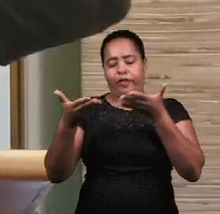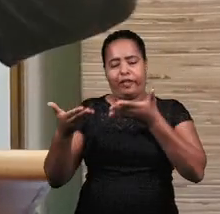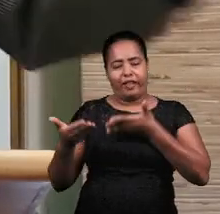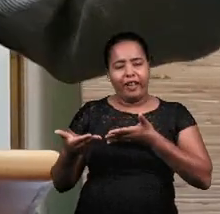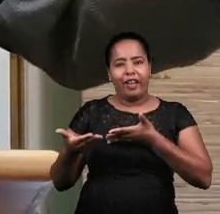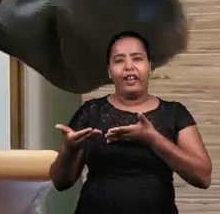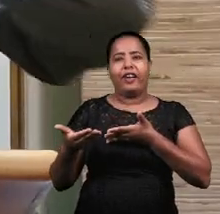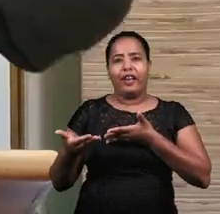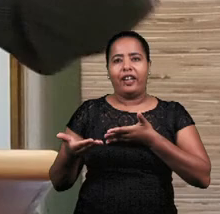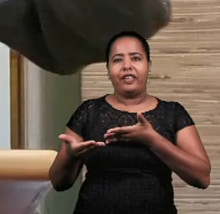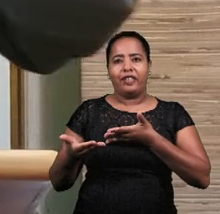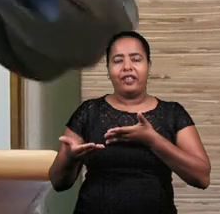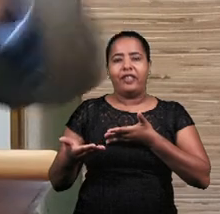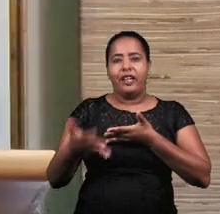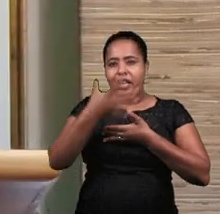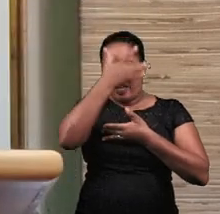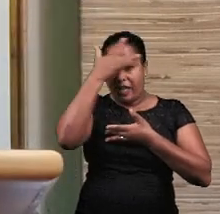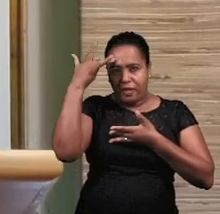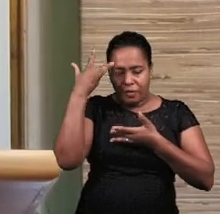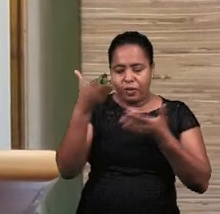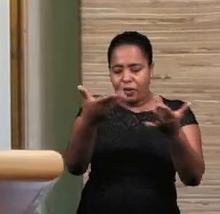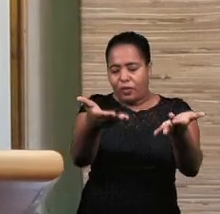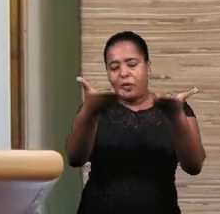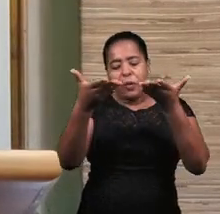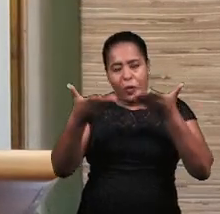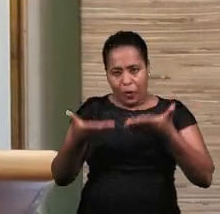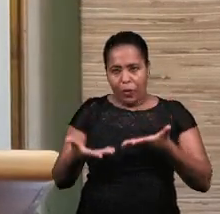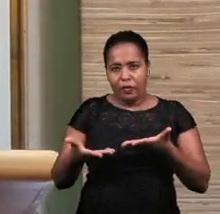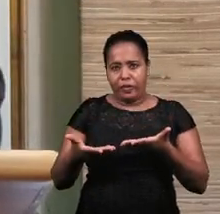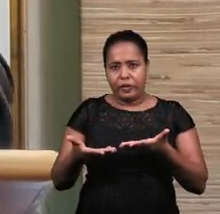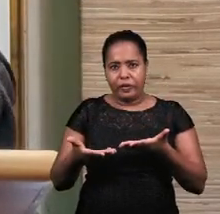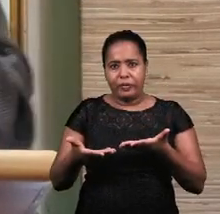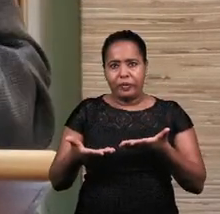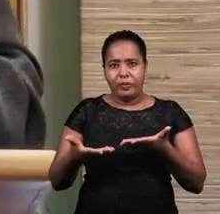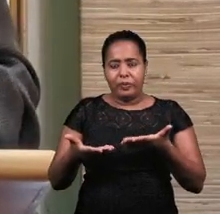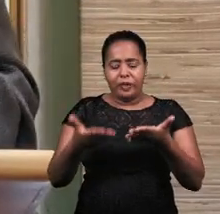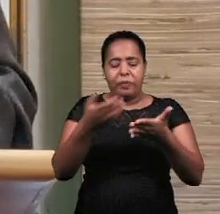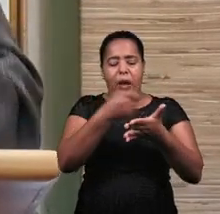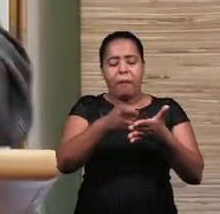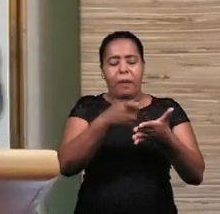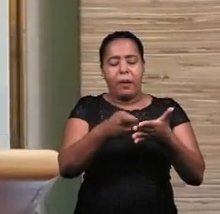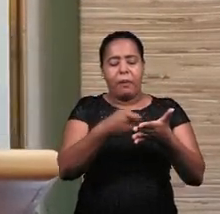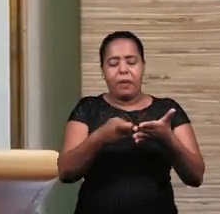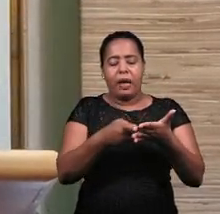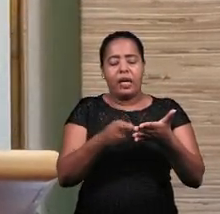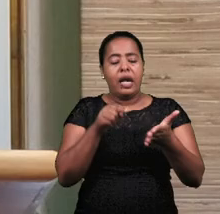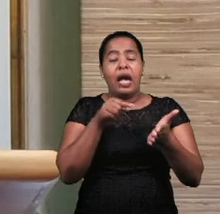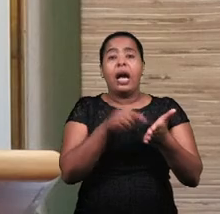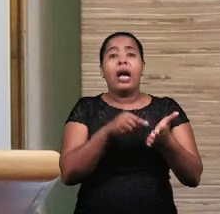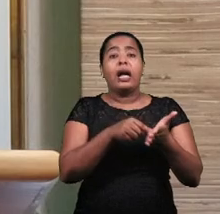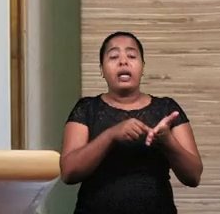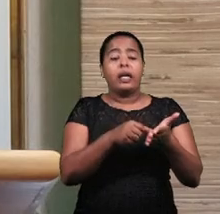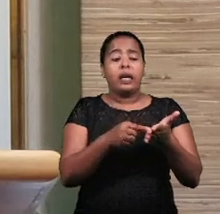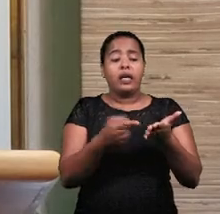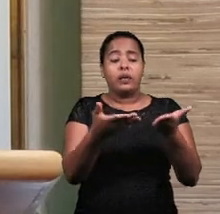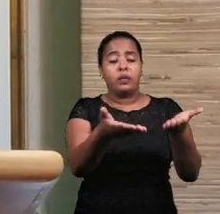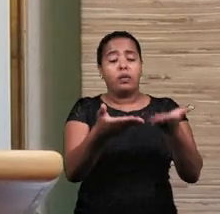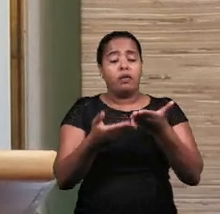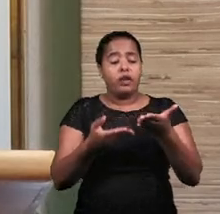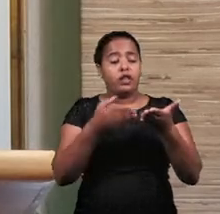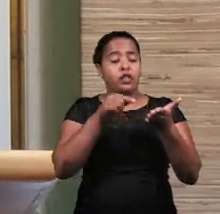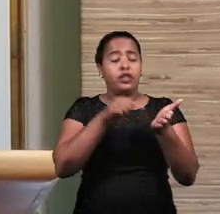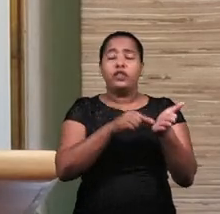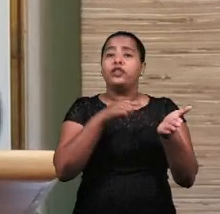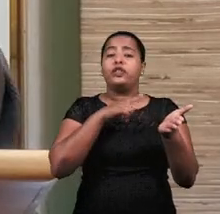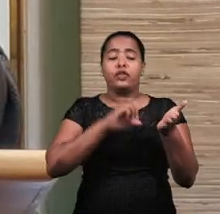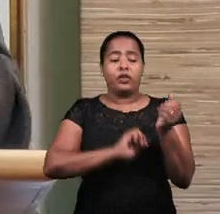faisait l'invitation de ceux qui devraient faire partie de la fête. Et en elle, il proposait un énigme